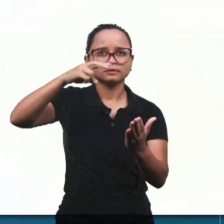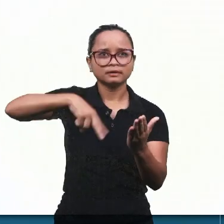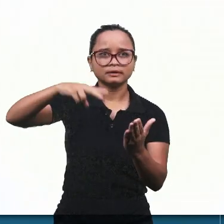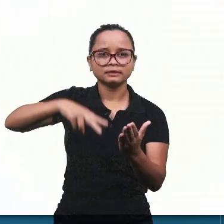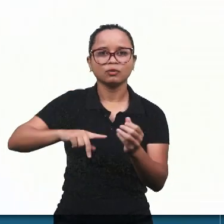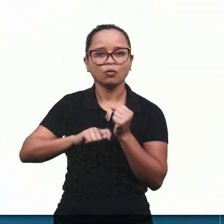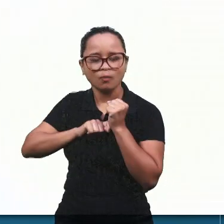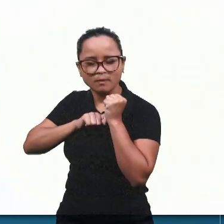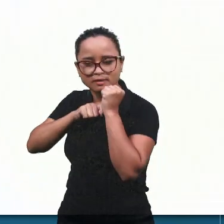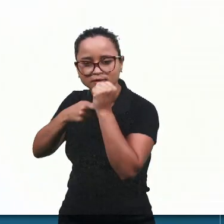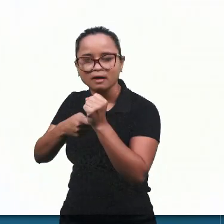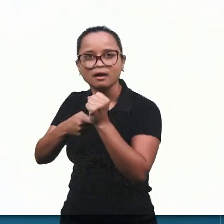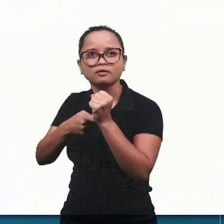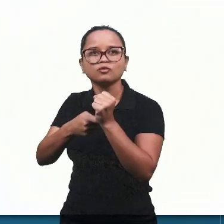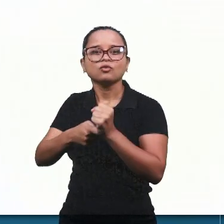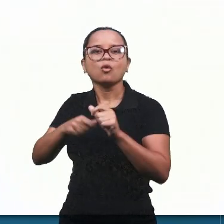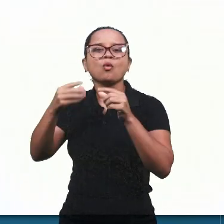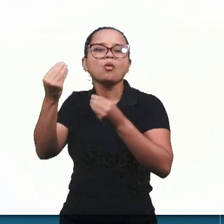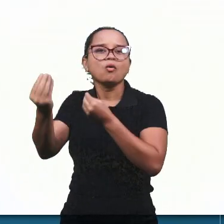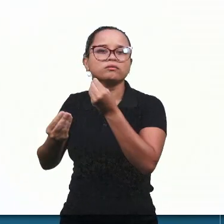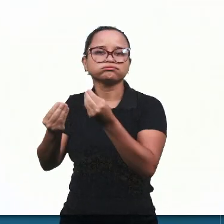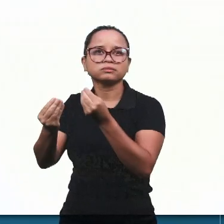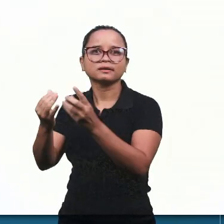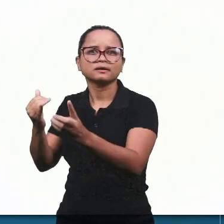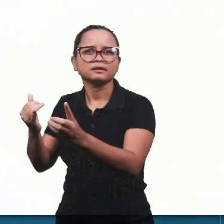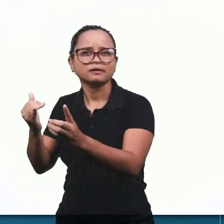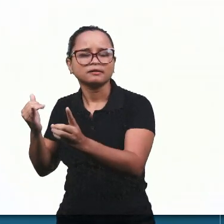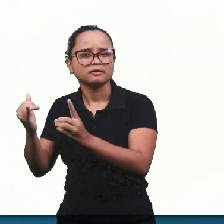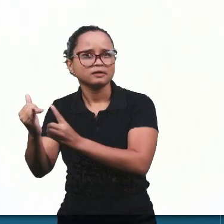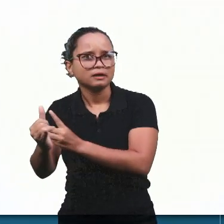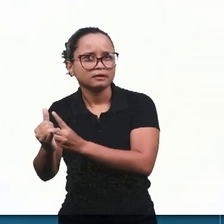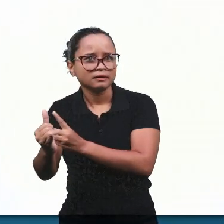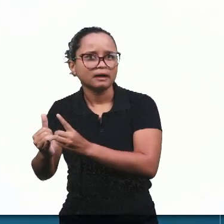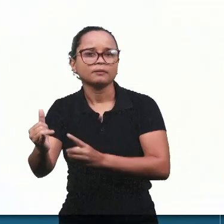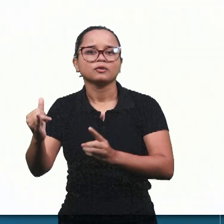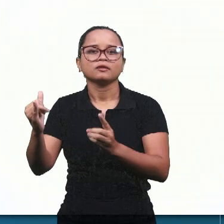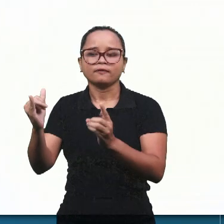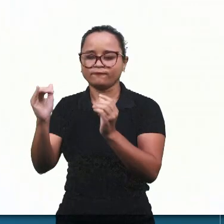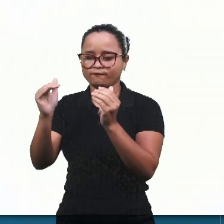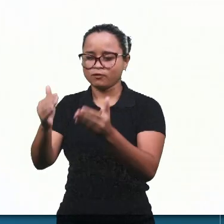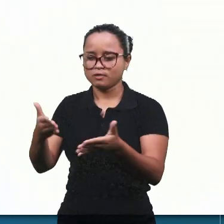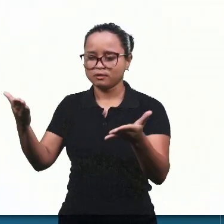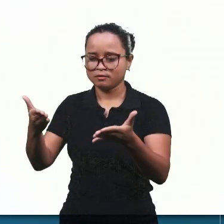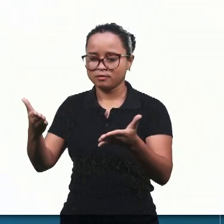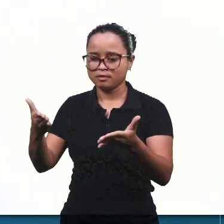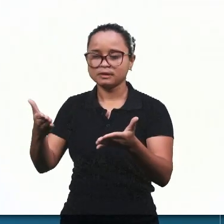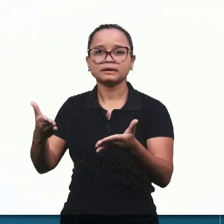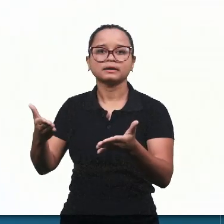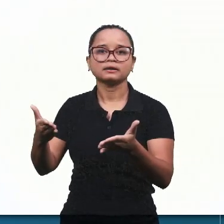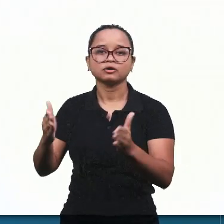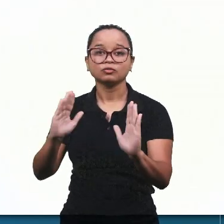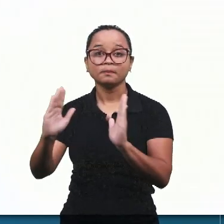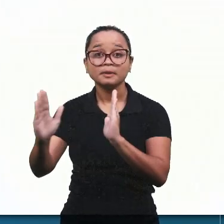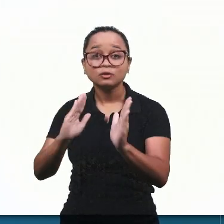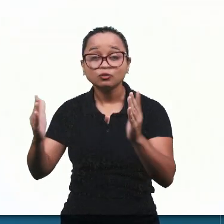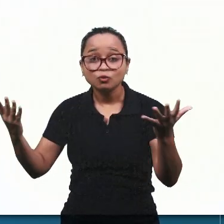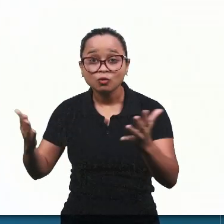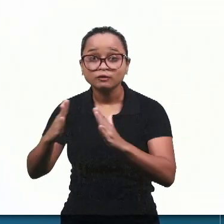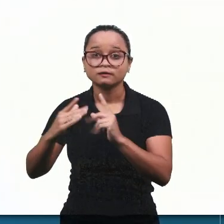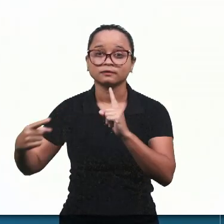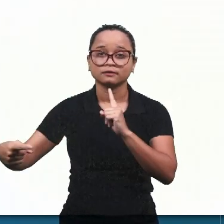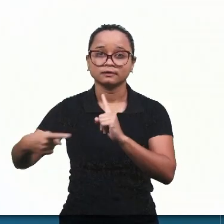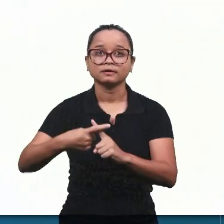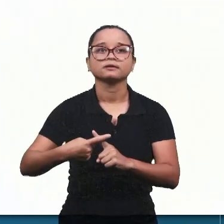Dans le texte lu, où se trouvent les mystères qui peuvent être prophétiquement appliqués au moment de l'Église dans nos jours? Citez